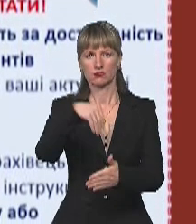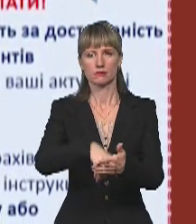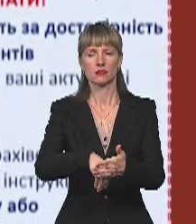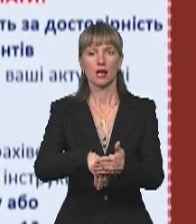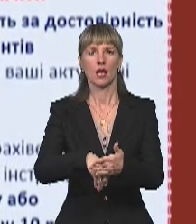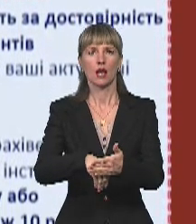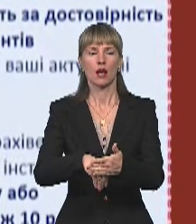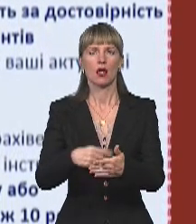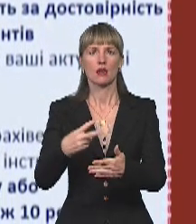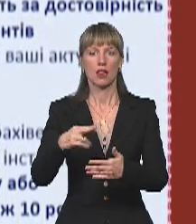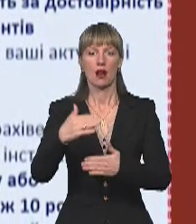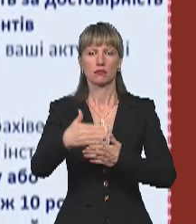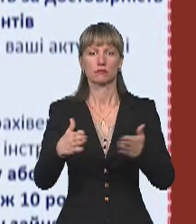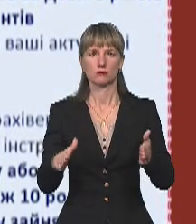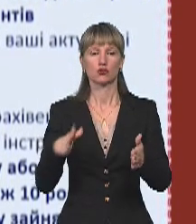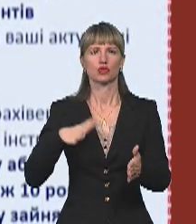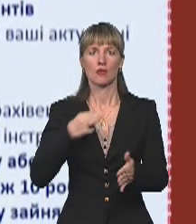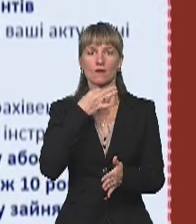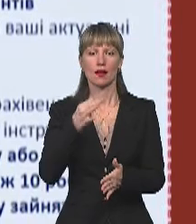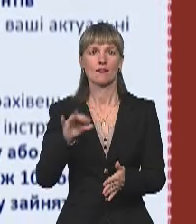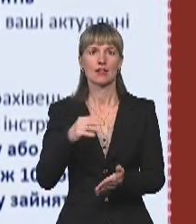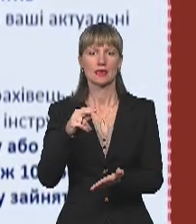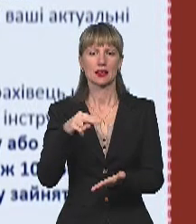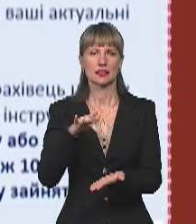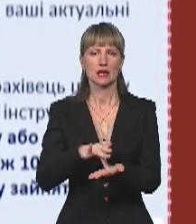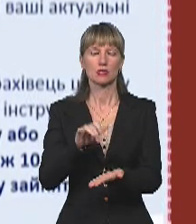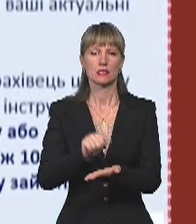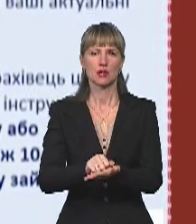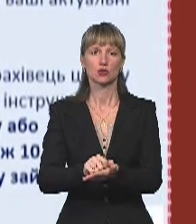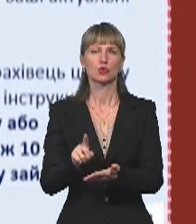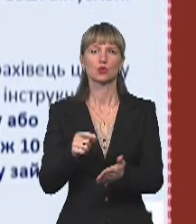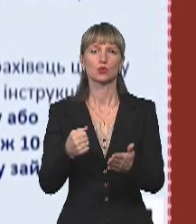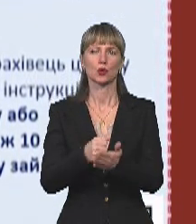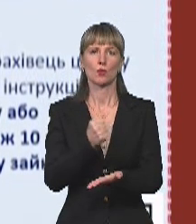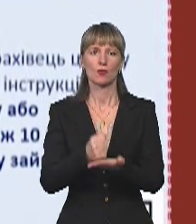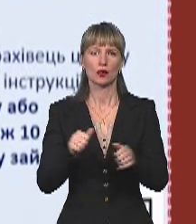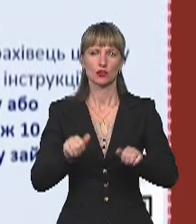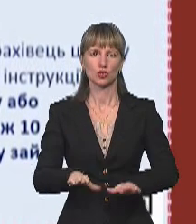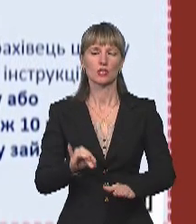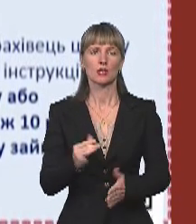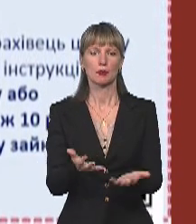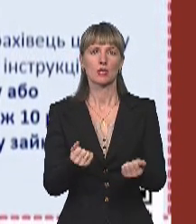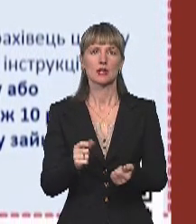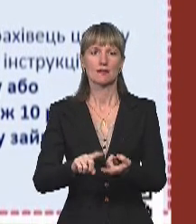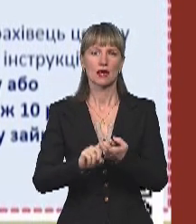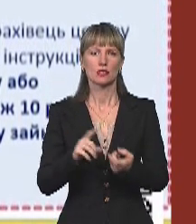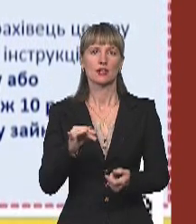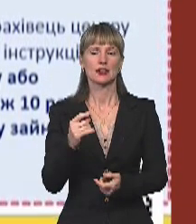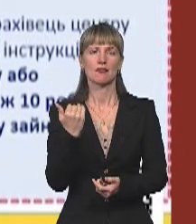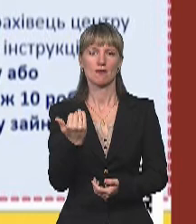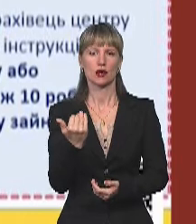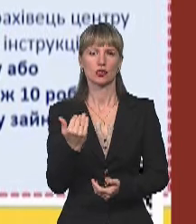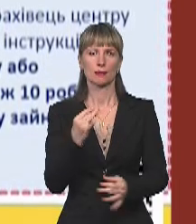для кореспонденції. Чекайте на відповідь від центру зайнятості щодо ухваленого рішення та тримайте зв'язок із вашим